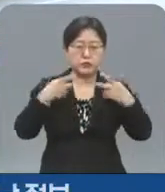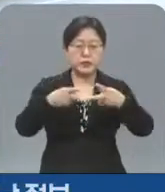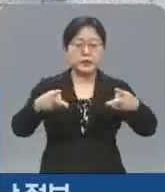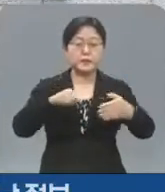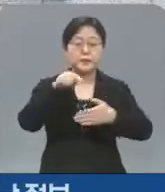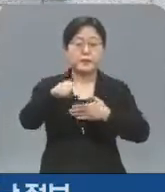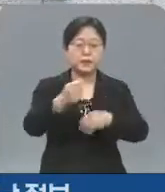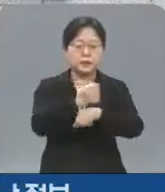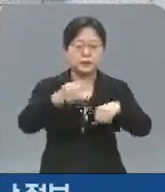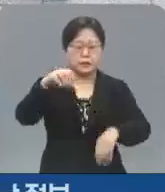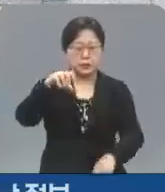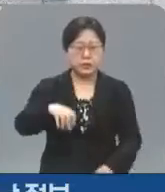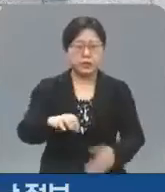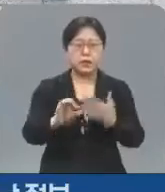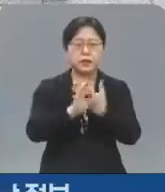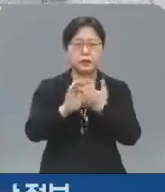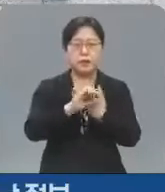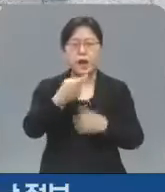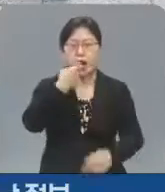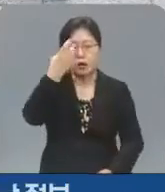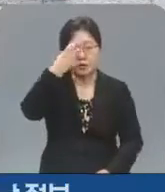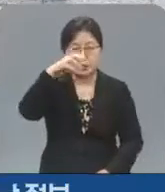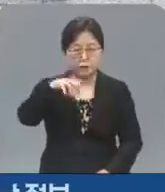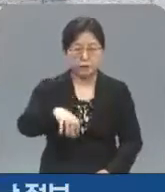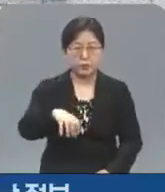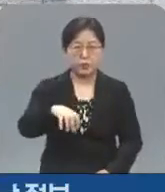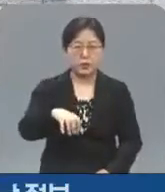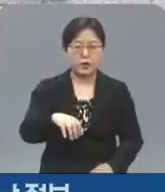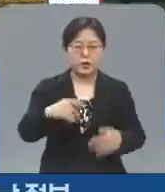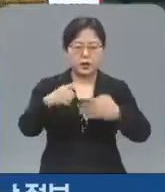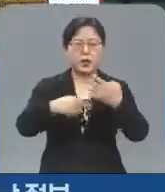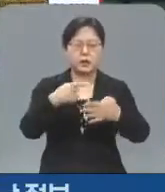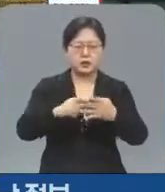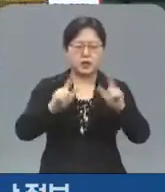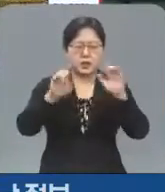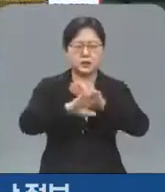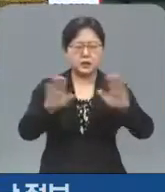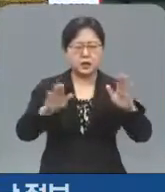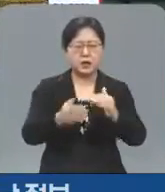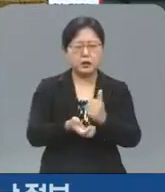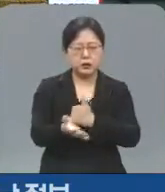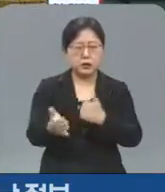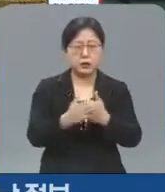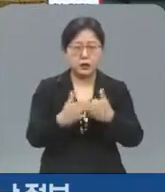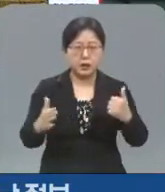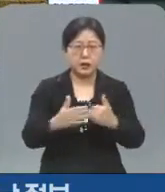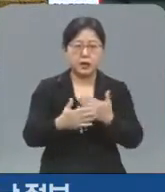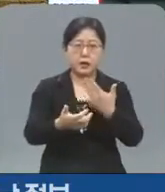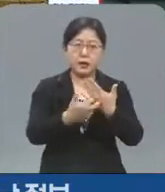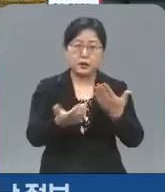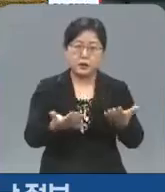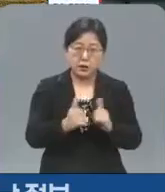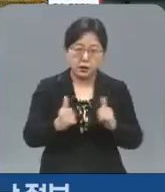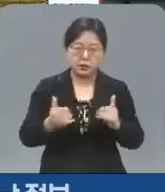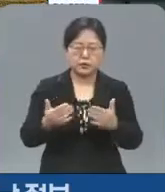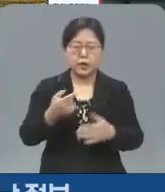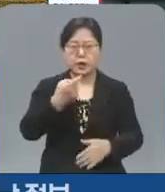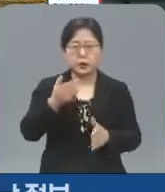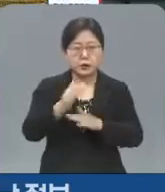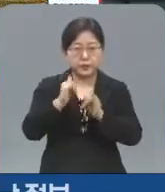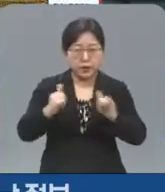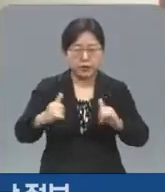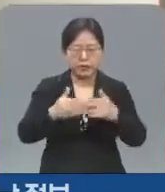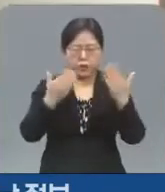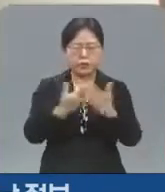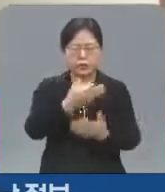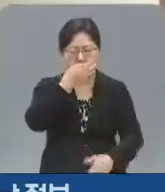2층 야외 광장에 마련된 임시 선별 진료소가 계절과 기후에 직접적인 영향을 받아 의료진과 검사자 모두가